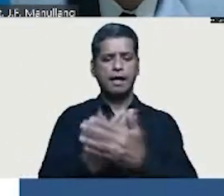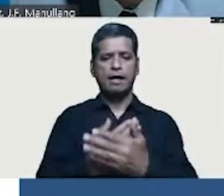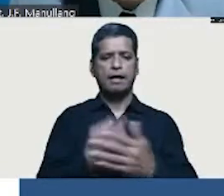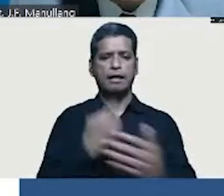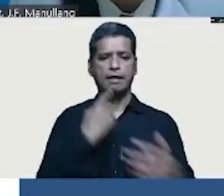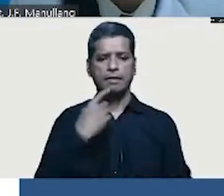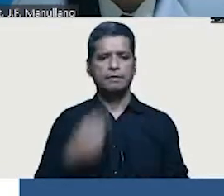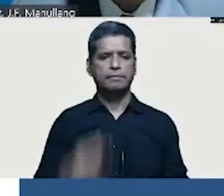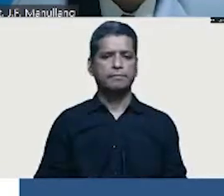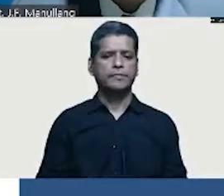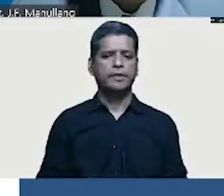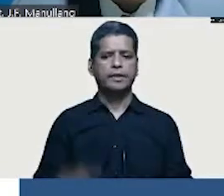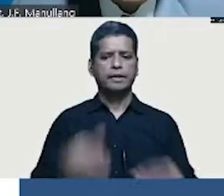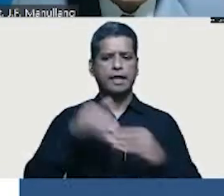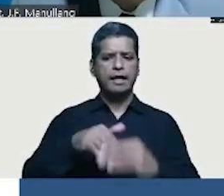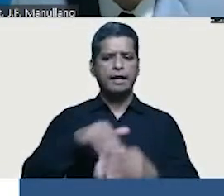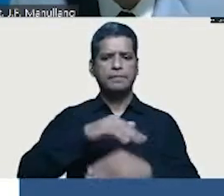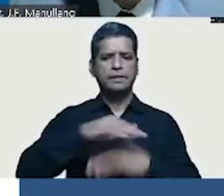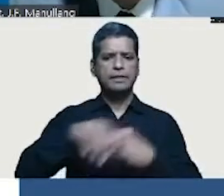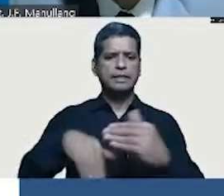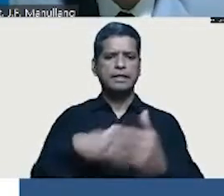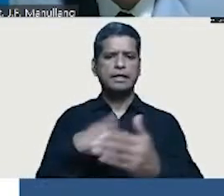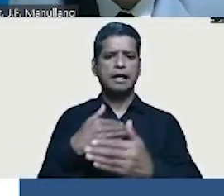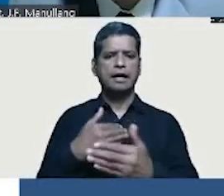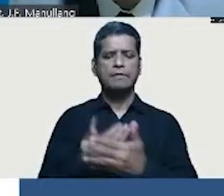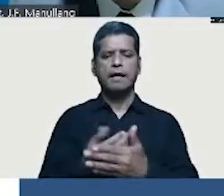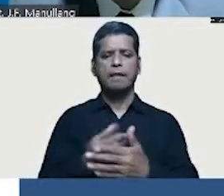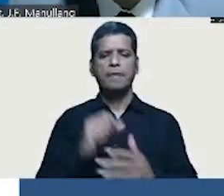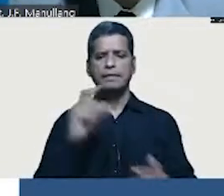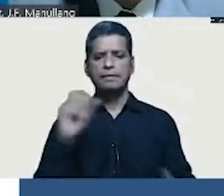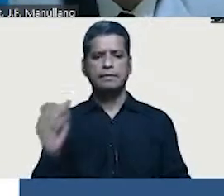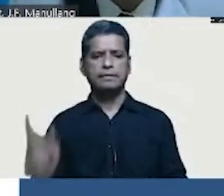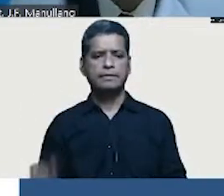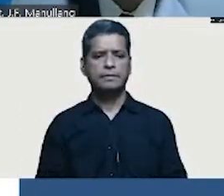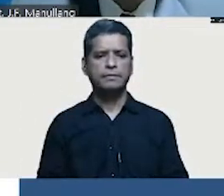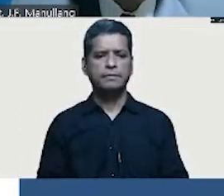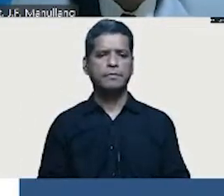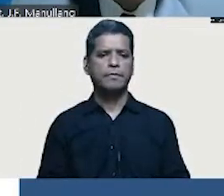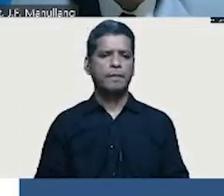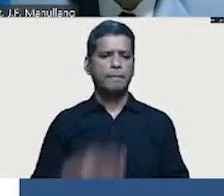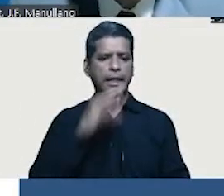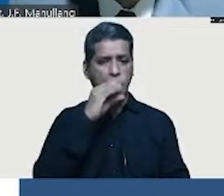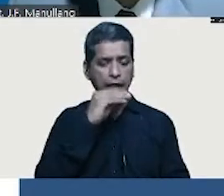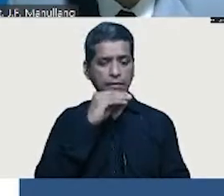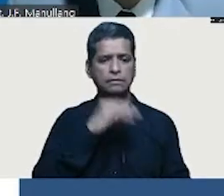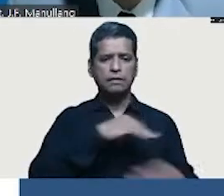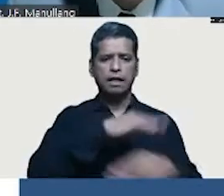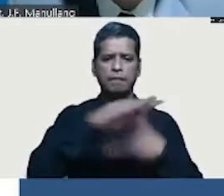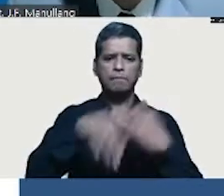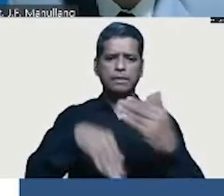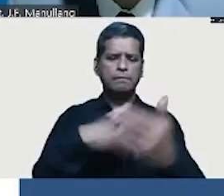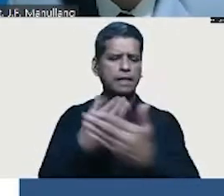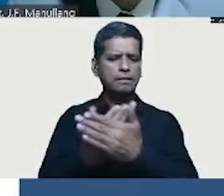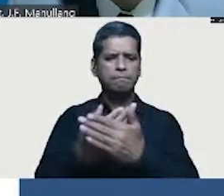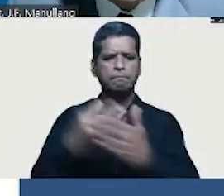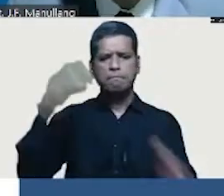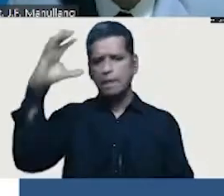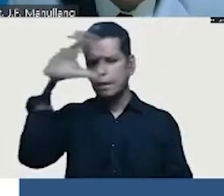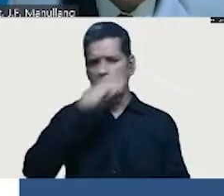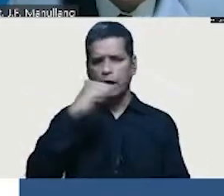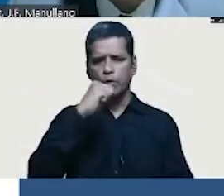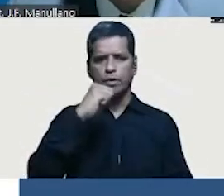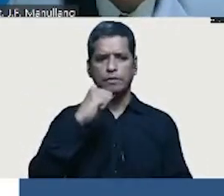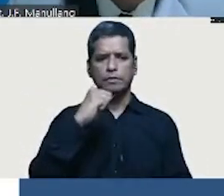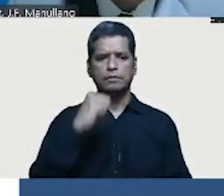macam perkataan dalam segala pengetahuan siswa dengan Kesaksian tentang